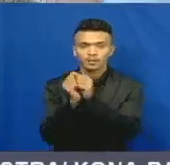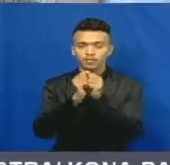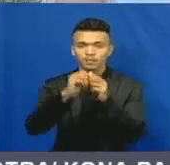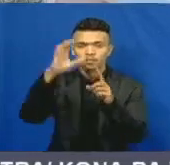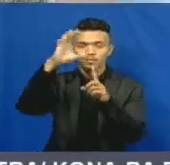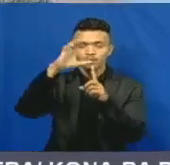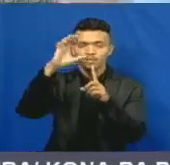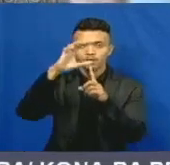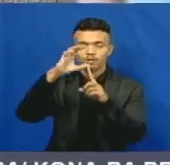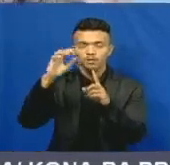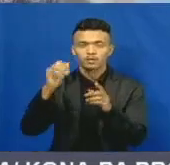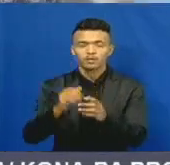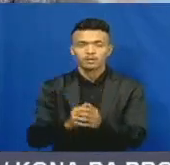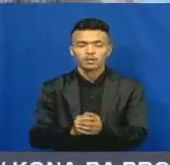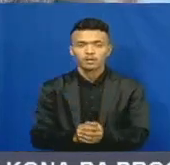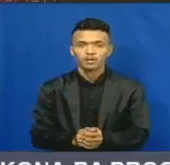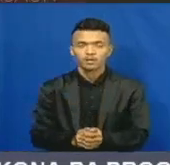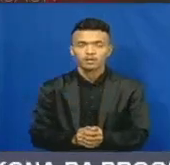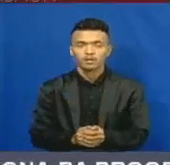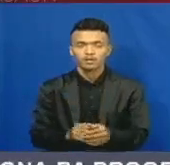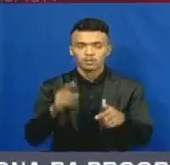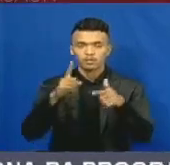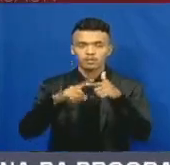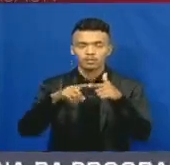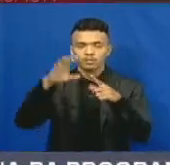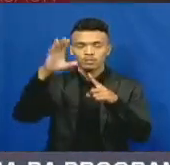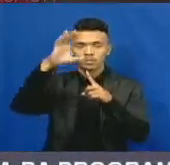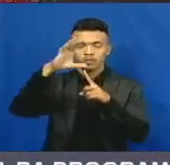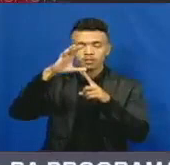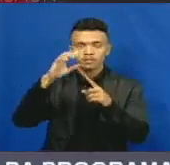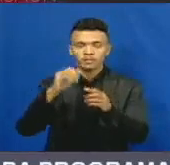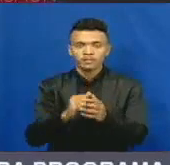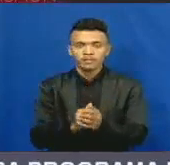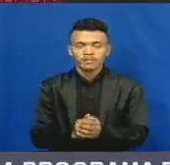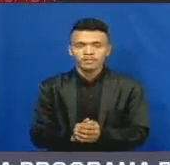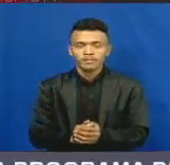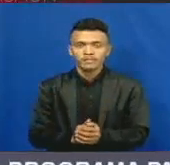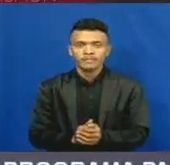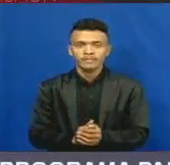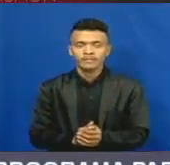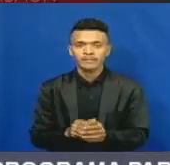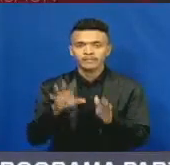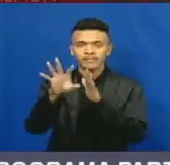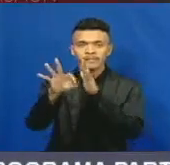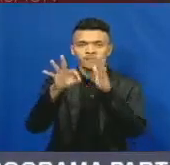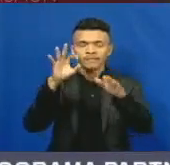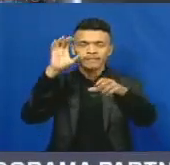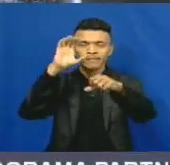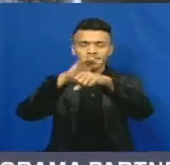komandante Fera Lafaik no segundo komandante Brigada Vermelha Ologari Asuain Tohetan